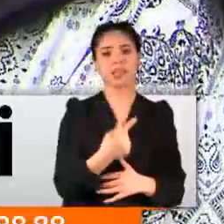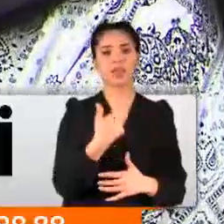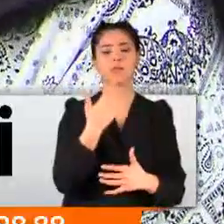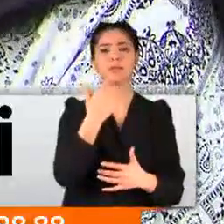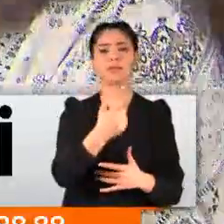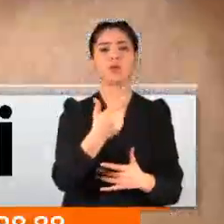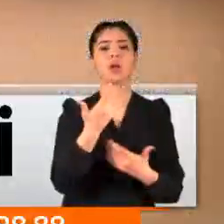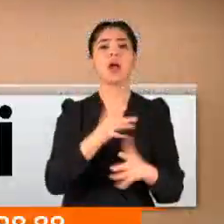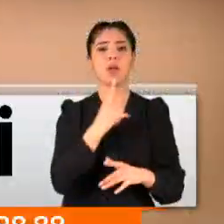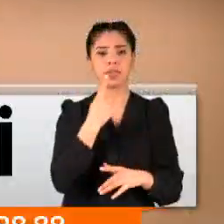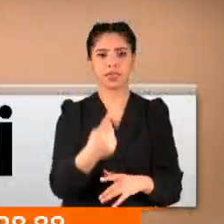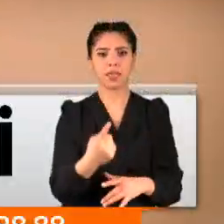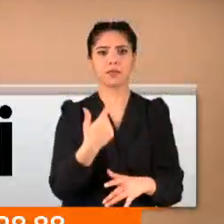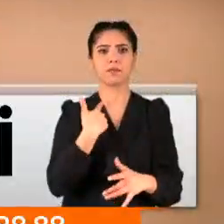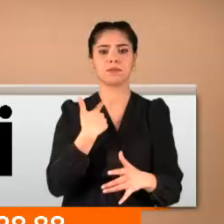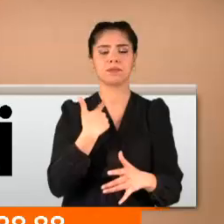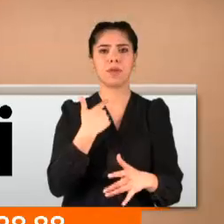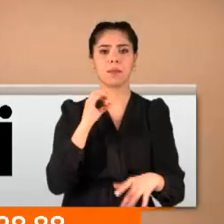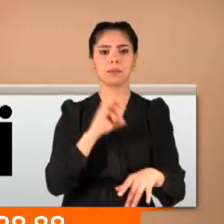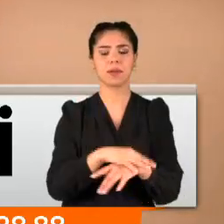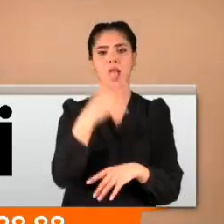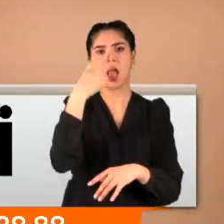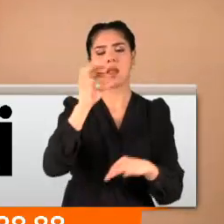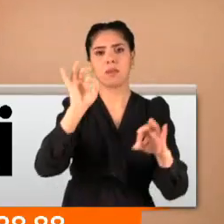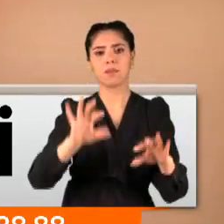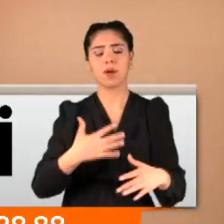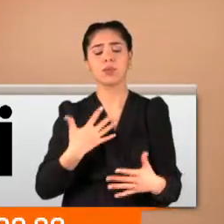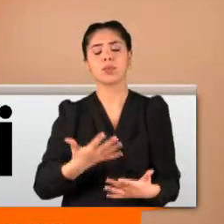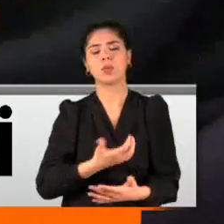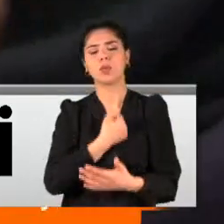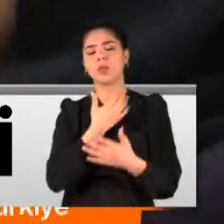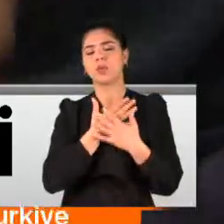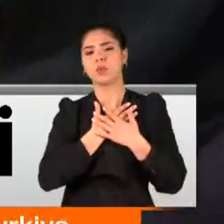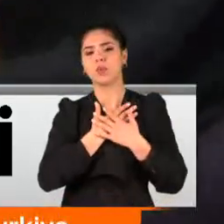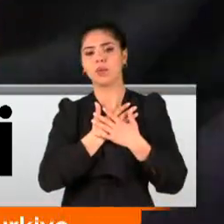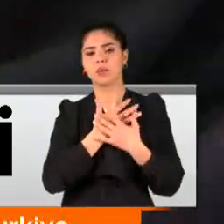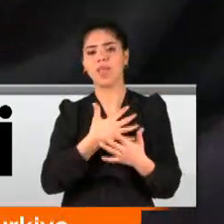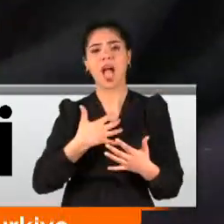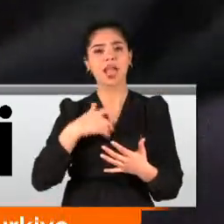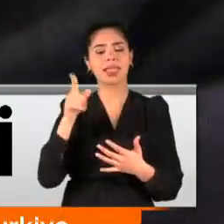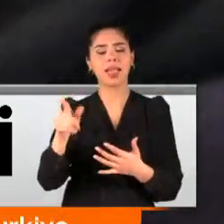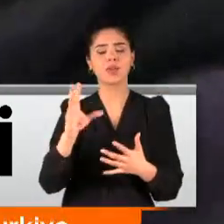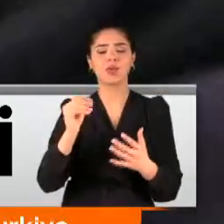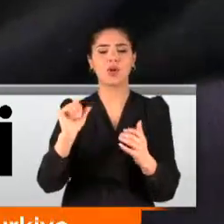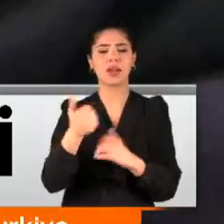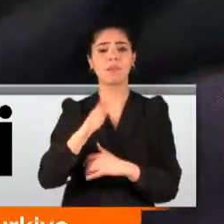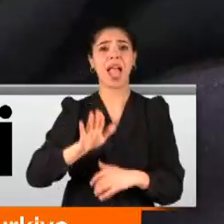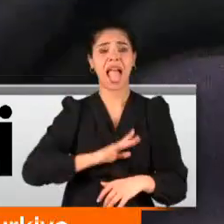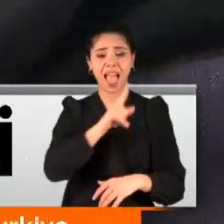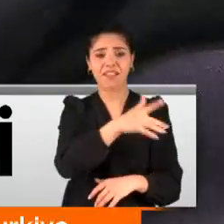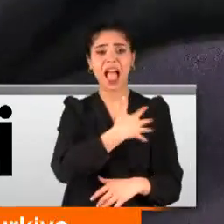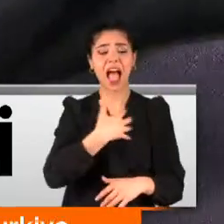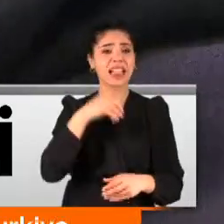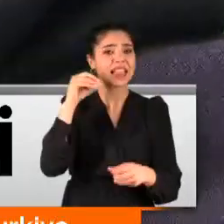kabul etmiyoruz dediler Ben sana direkt Alper cumartesi ağlamaya başladım çok üzüldüm bu için annelik çok kutsal ama Bir evladın da